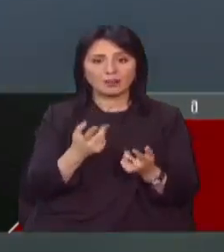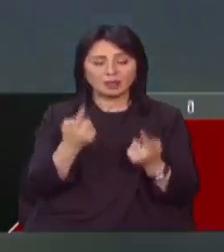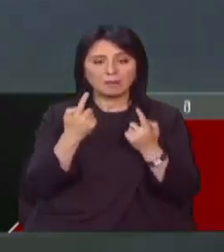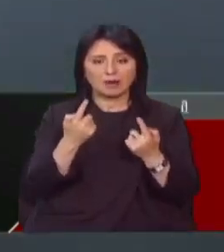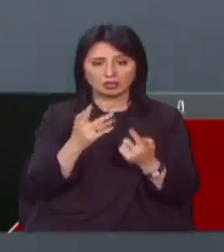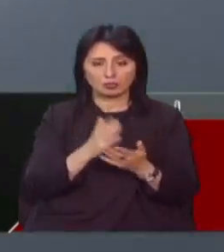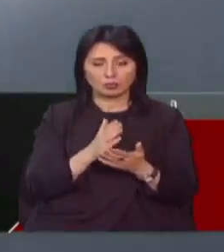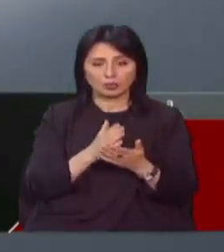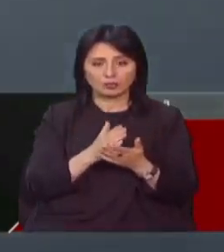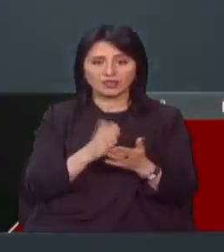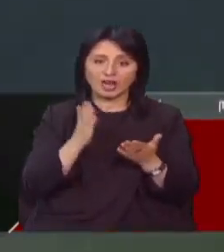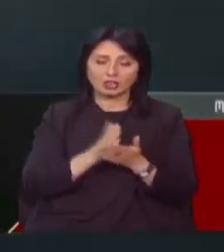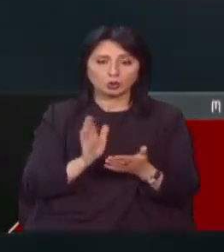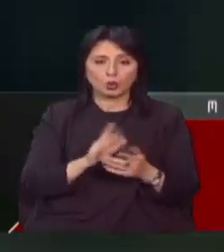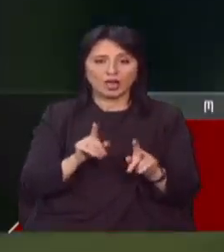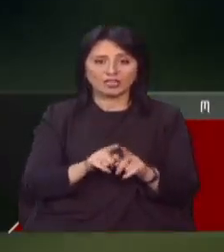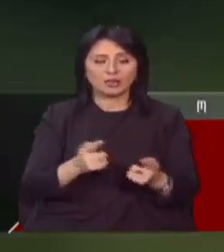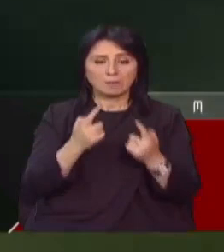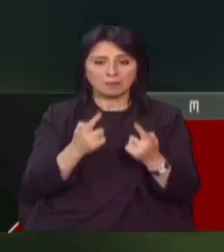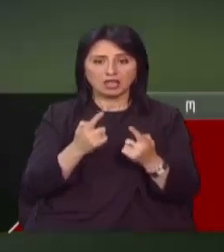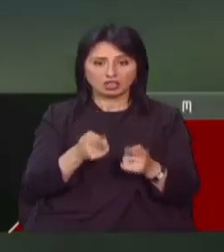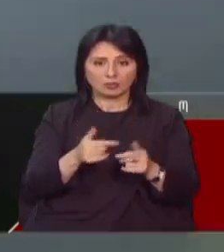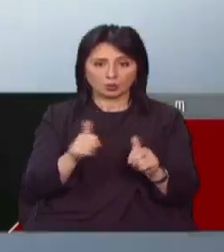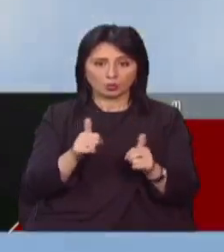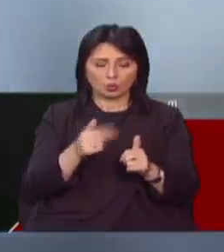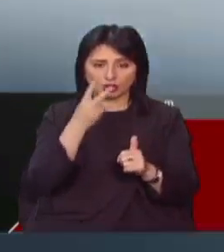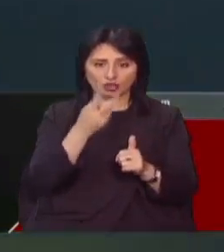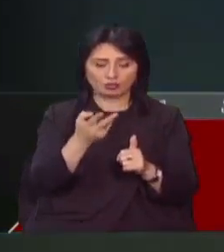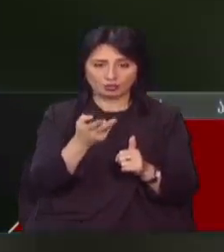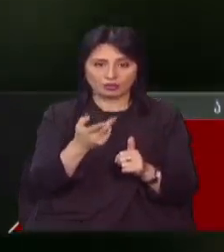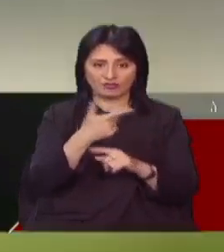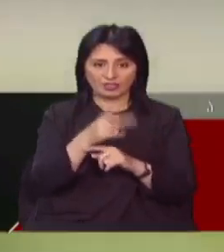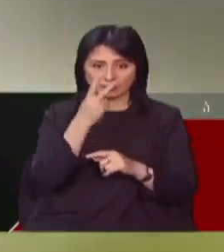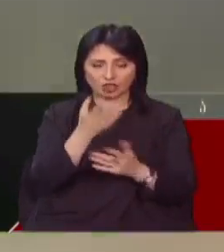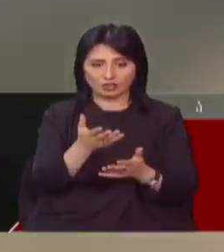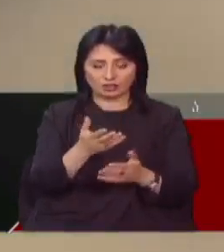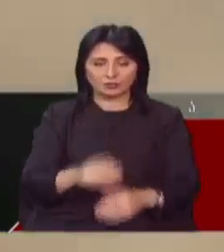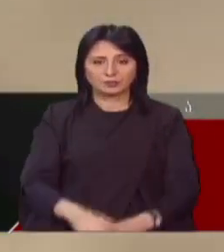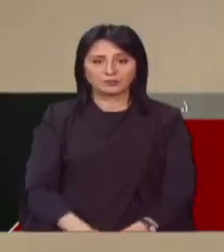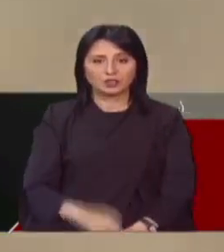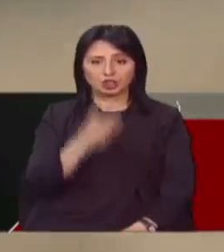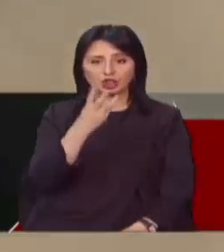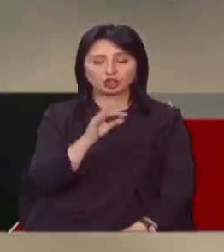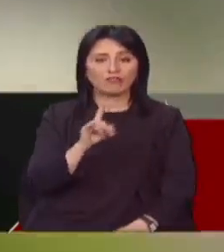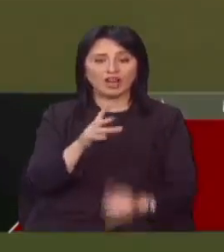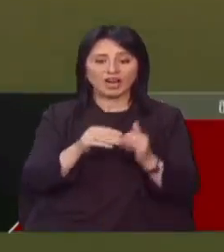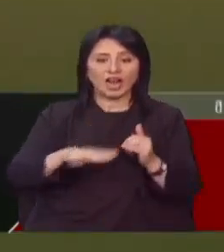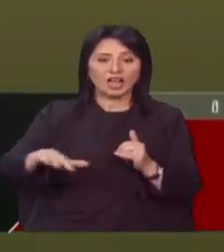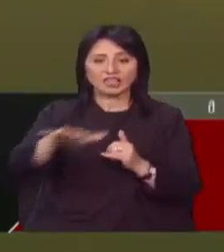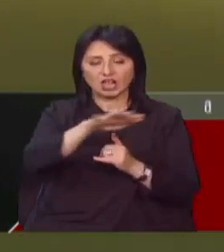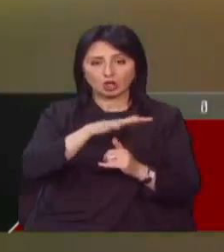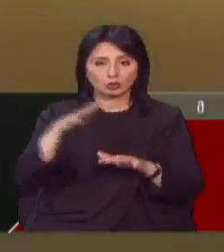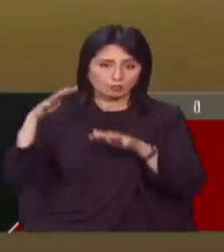მასშტაბური არის თუ არა ესეთი მასშტაბები სტიქია, როგორიც ამ ვიდეო მასალაში ჩანს? შოვის რა ტერიტორია